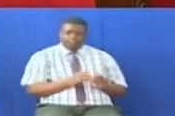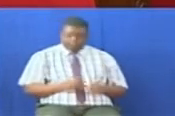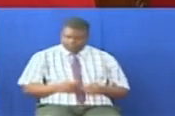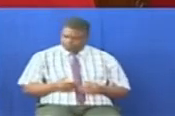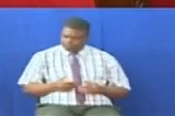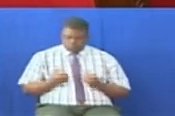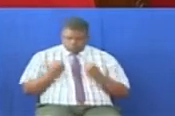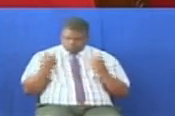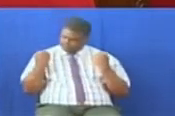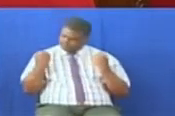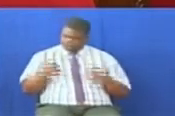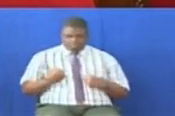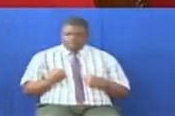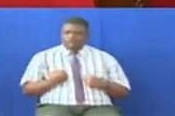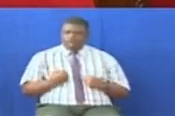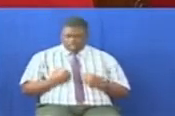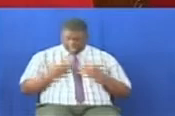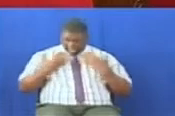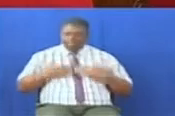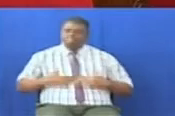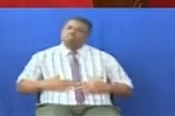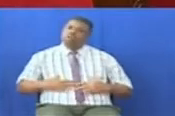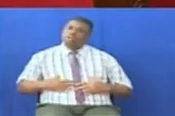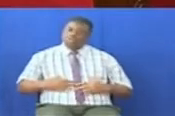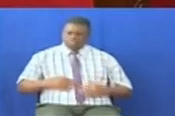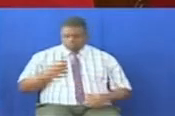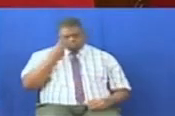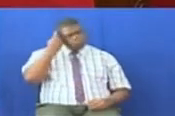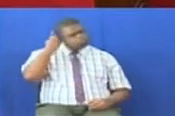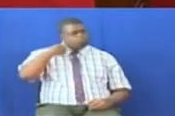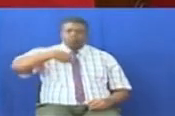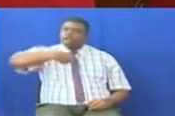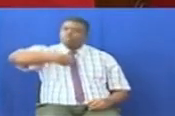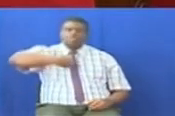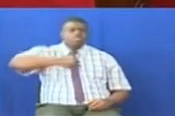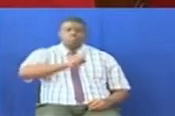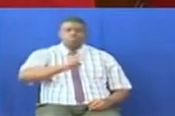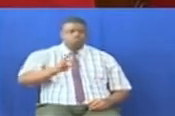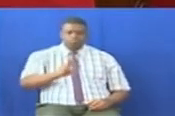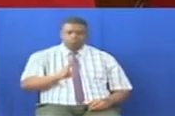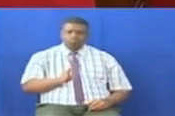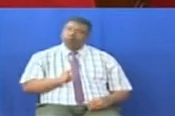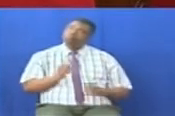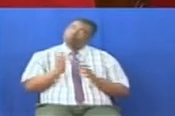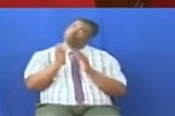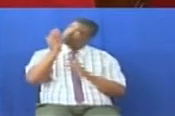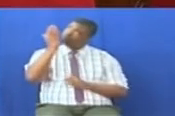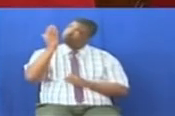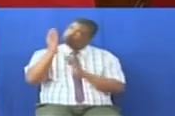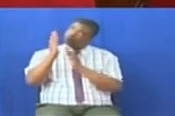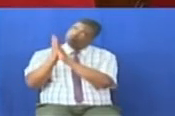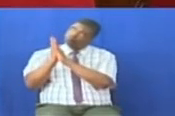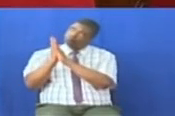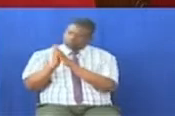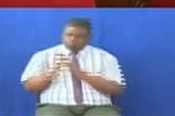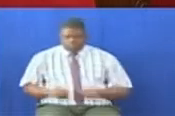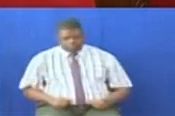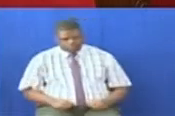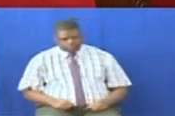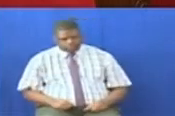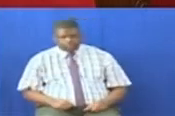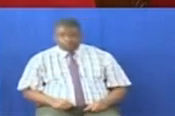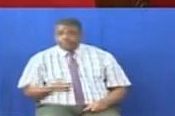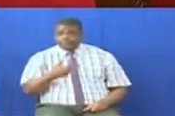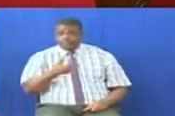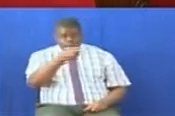kutujalia uzima na afya njema, si kwa ujanja wetu bali ni kwa ukarimu na upole wake. Mheshimiwa Naibu Spika,